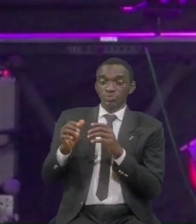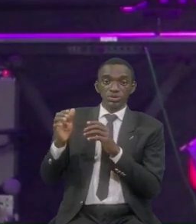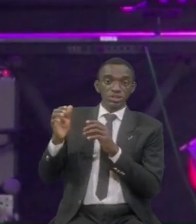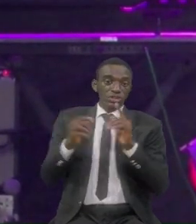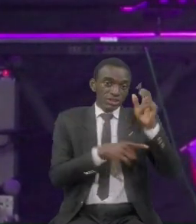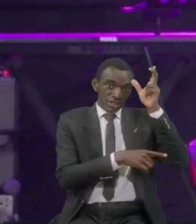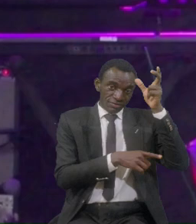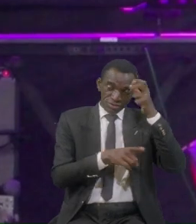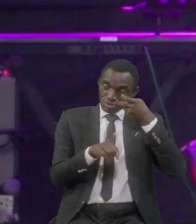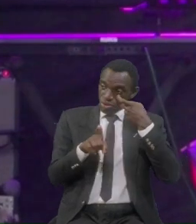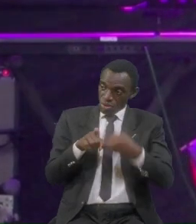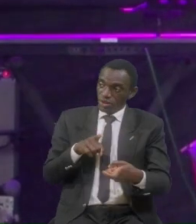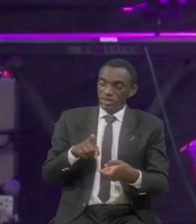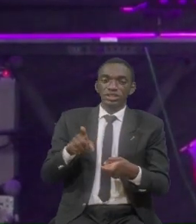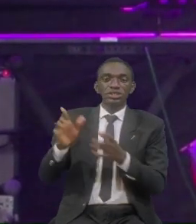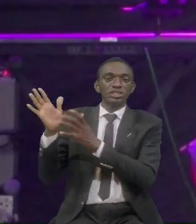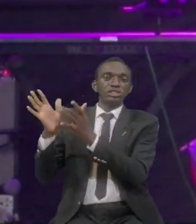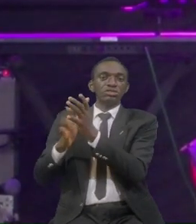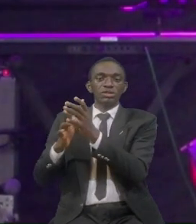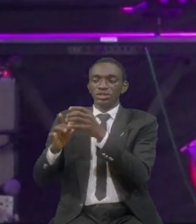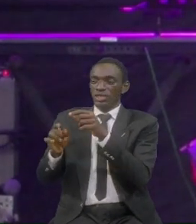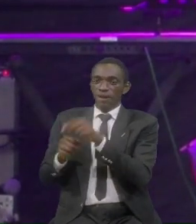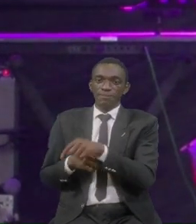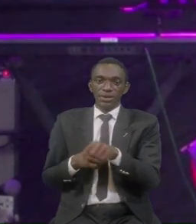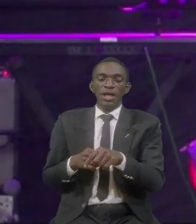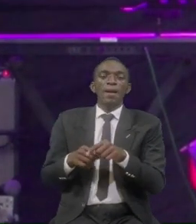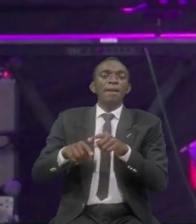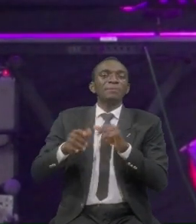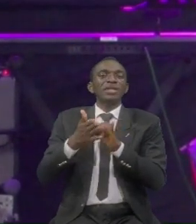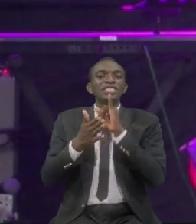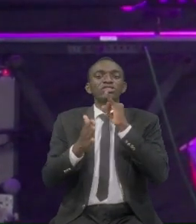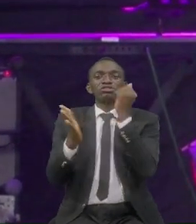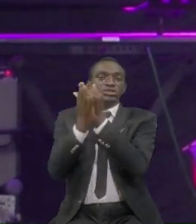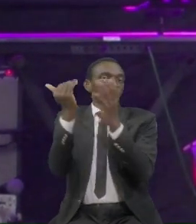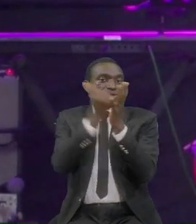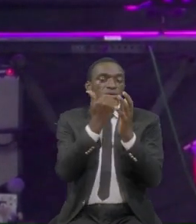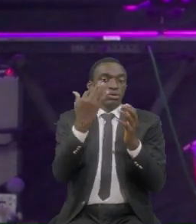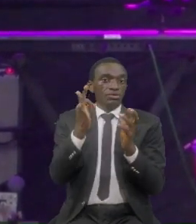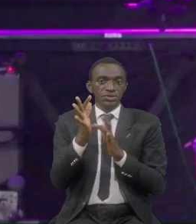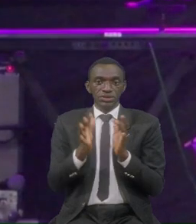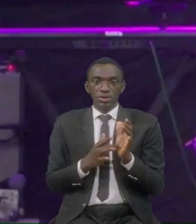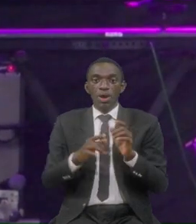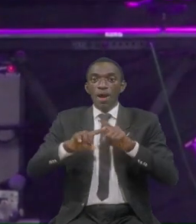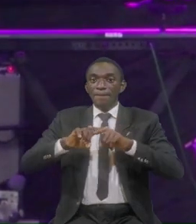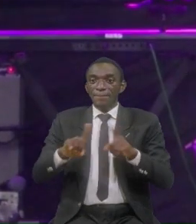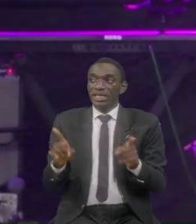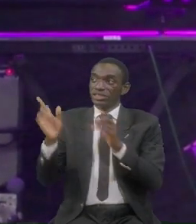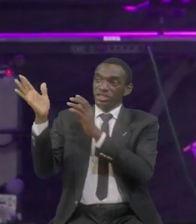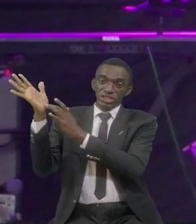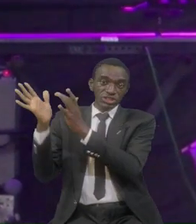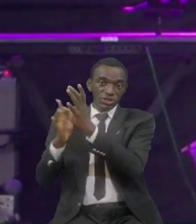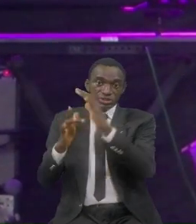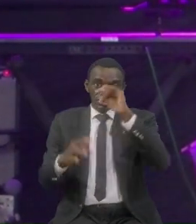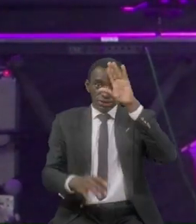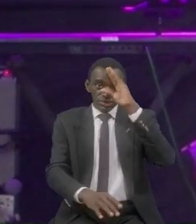The crucifixion of Jesus. Did pinaagi sa nahitabo sa cross paglansay siya. But Jesus, the Son of the